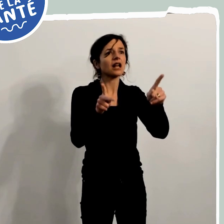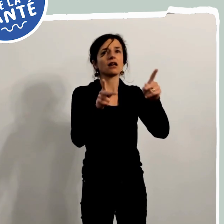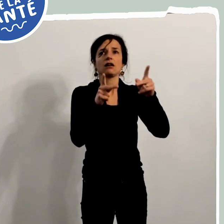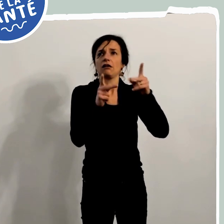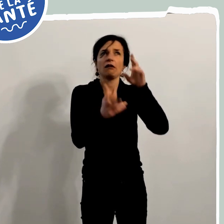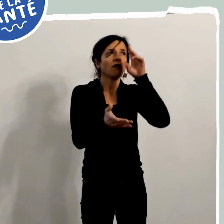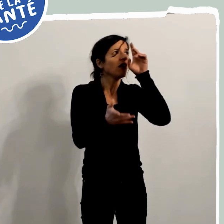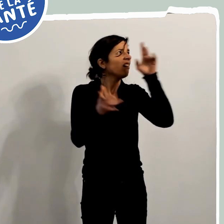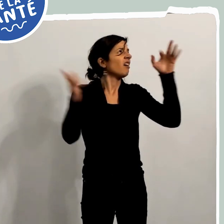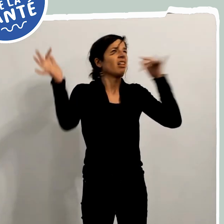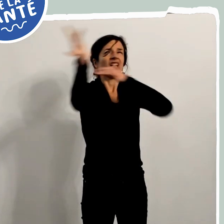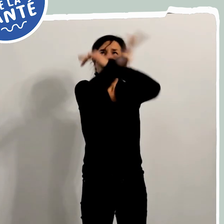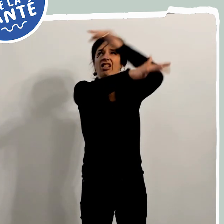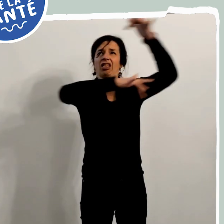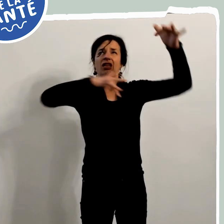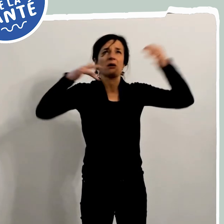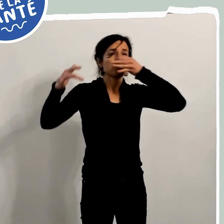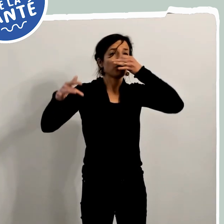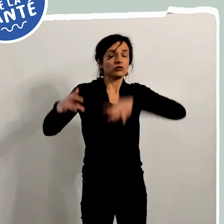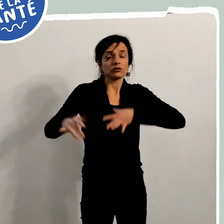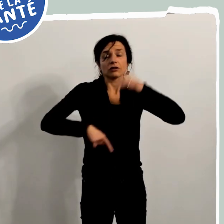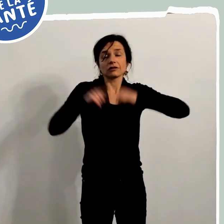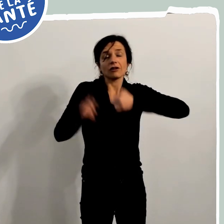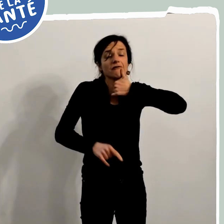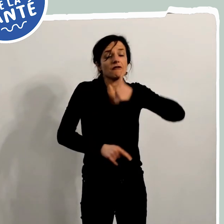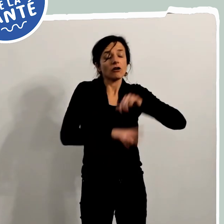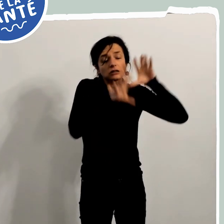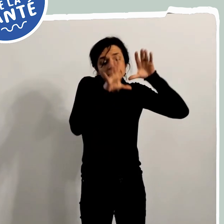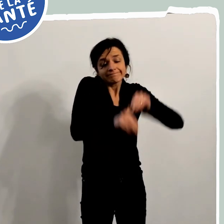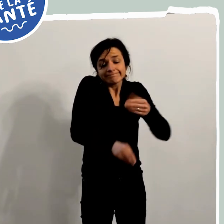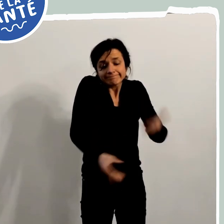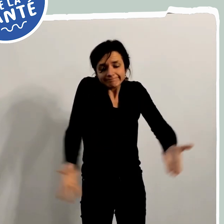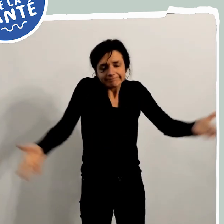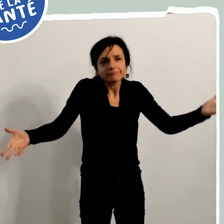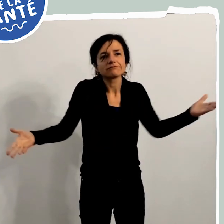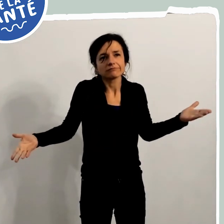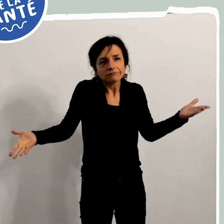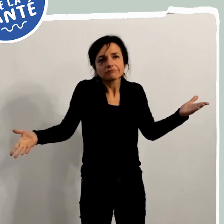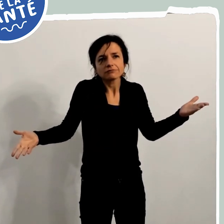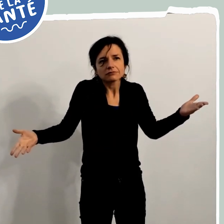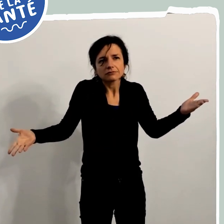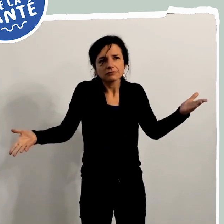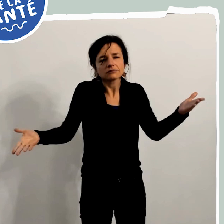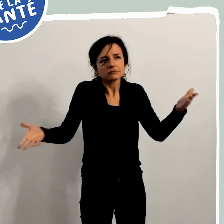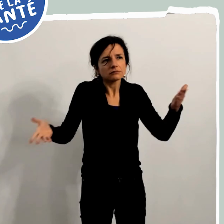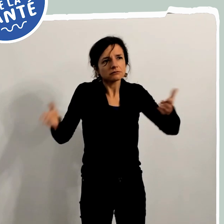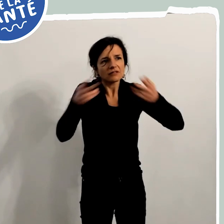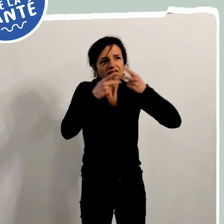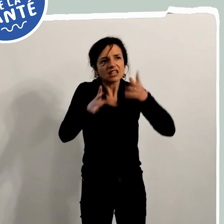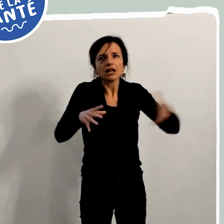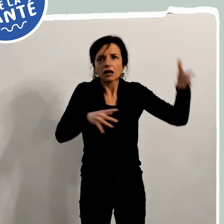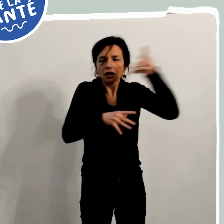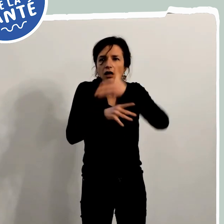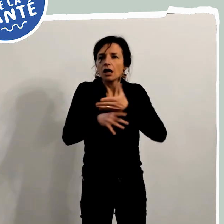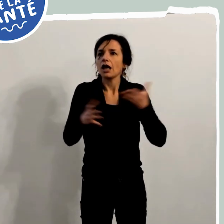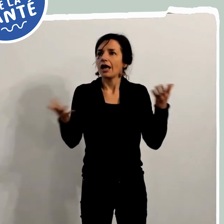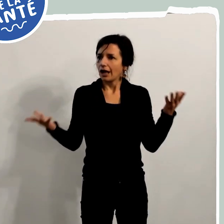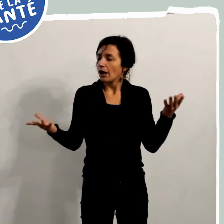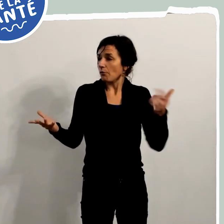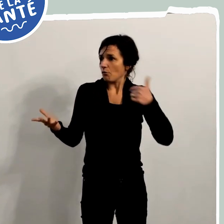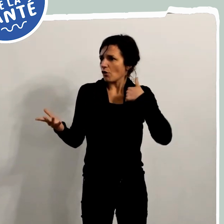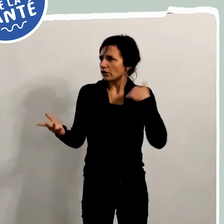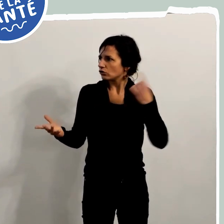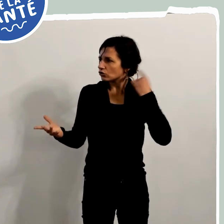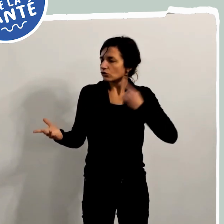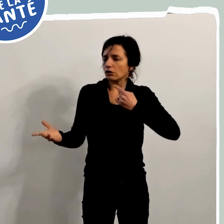passer, notre parcours de vie nous oblige parfois de vivre dans des villes polluées et tout. J'arrêtais pas de